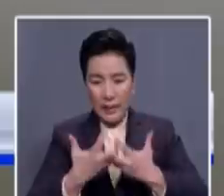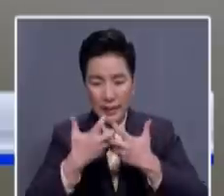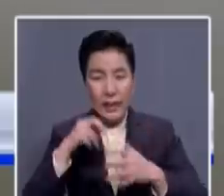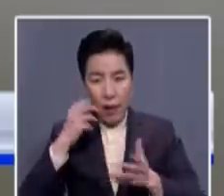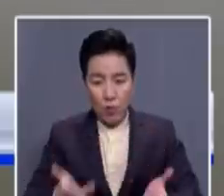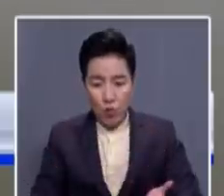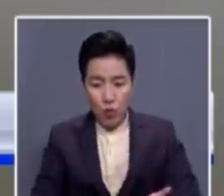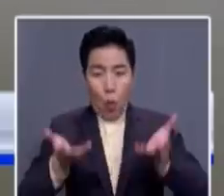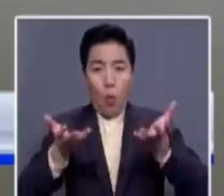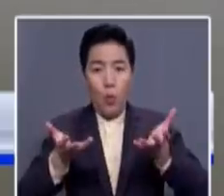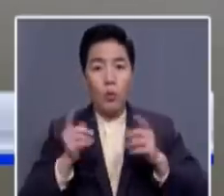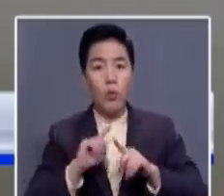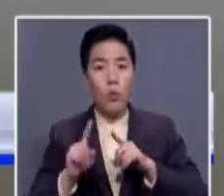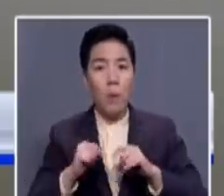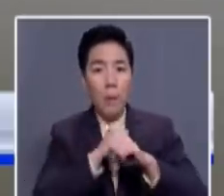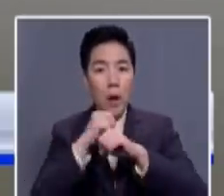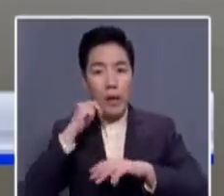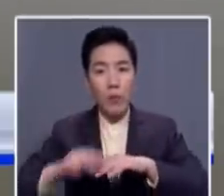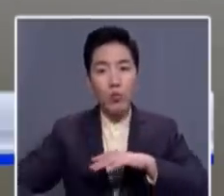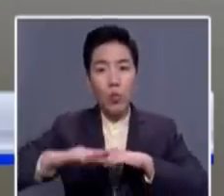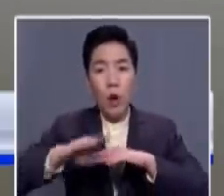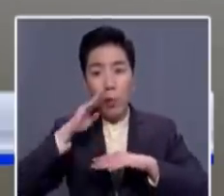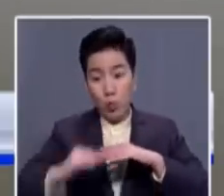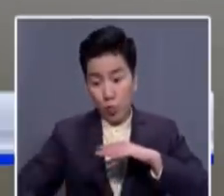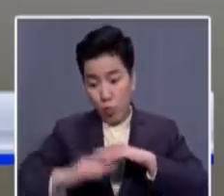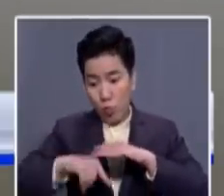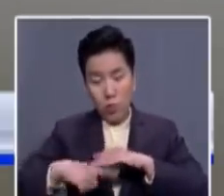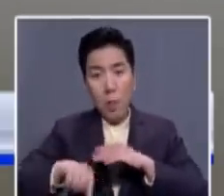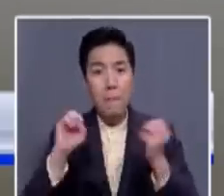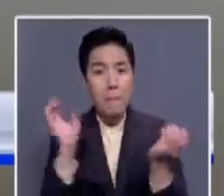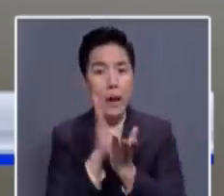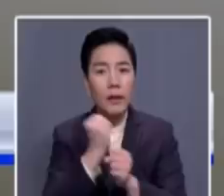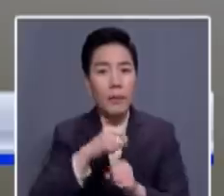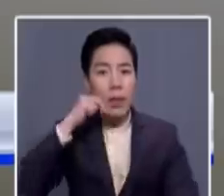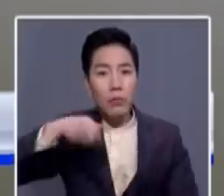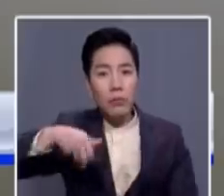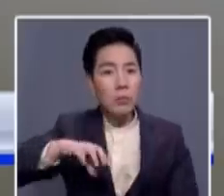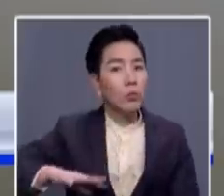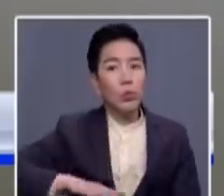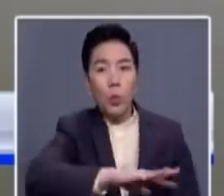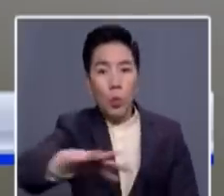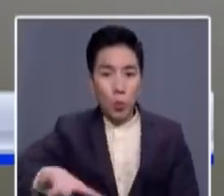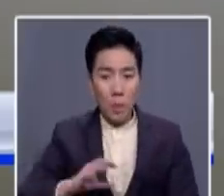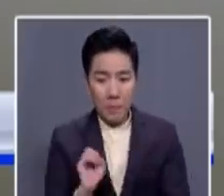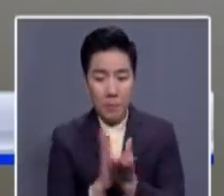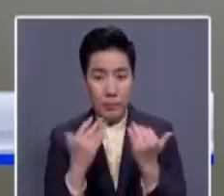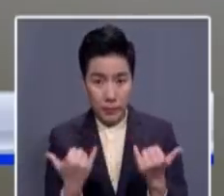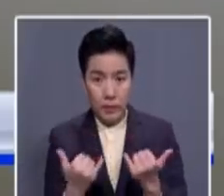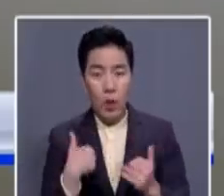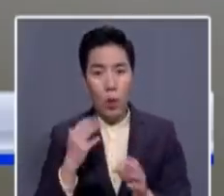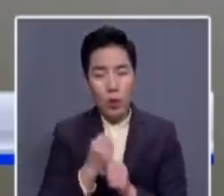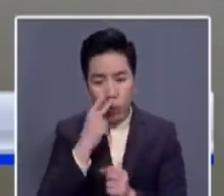น้ำขึ้นในที่สูงป้องกันไม่ให้น้ำท่วมหากท่วมนะคะจะกระทบการผลิตน้ำประปาของเมืองยโสธรค่ะเจ้าหน้า